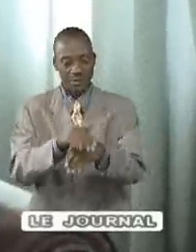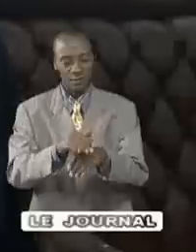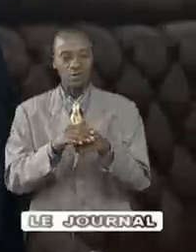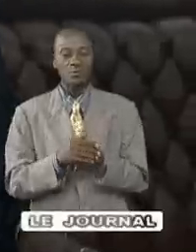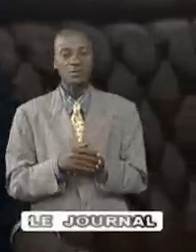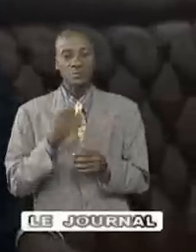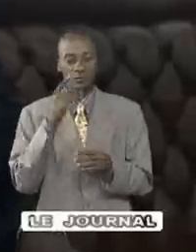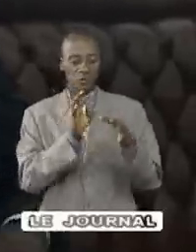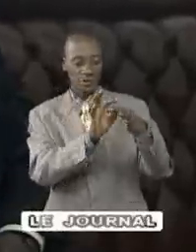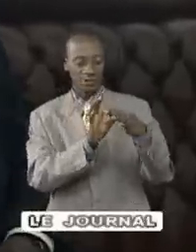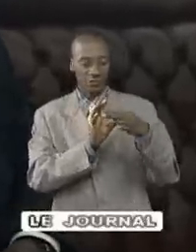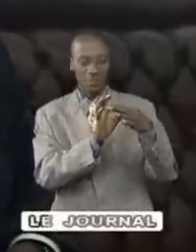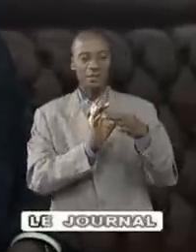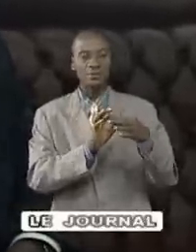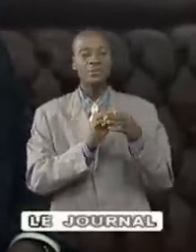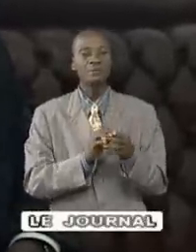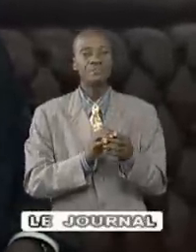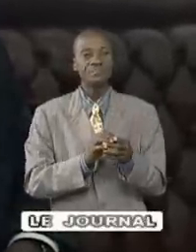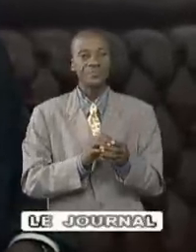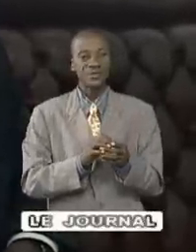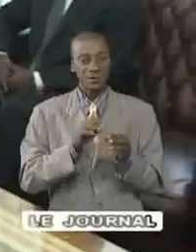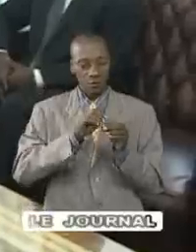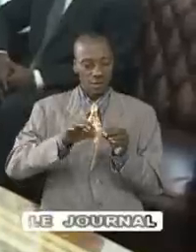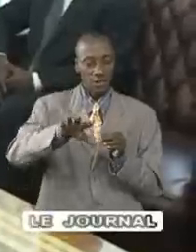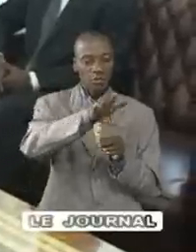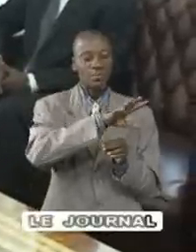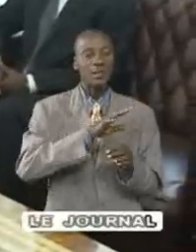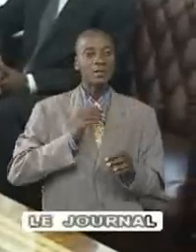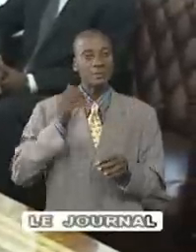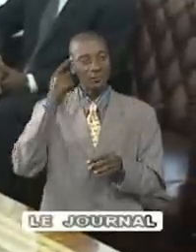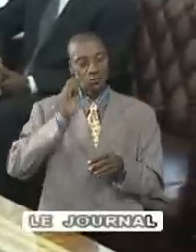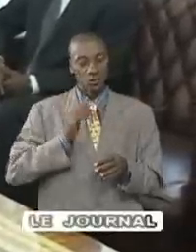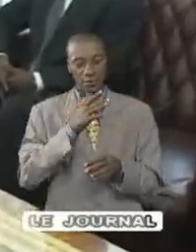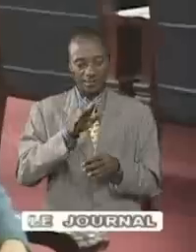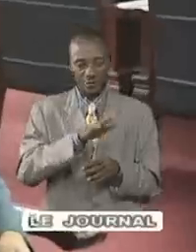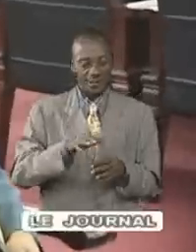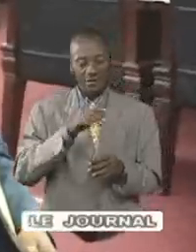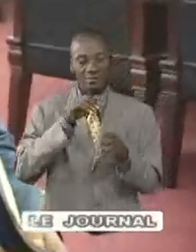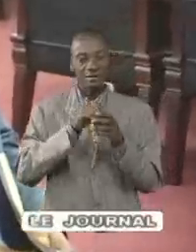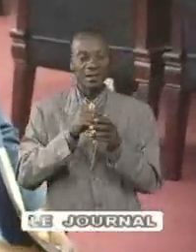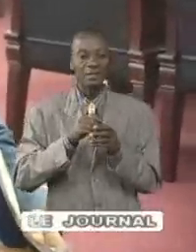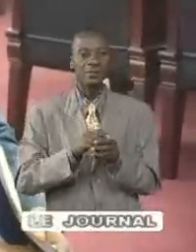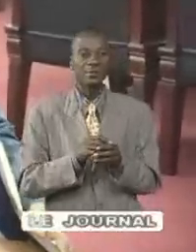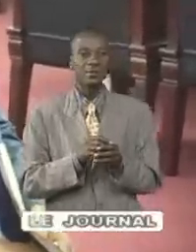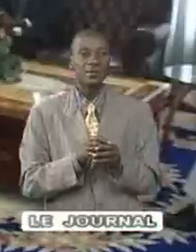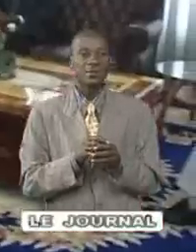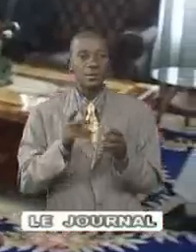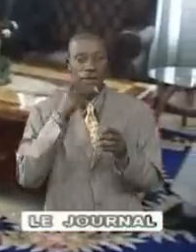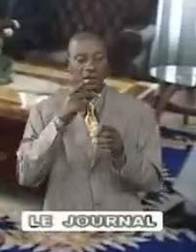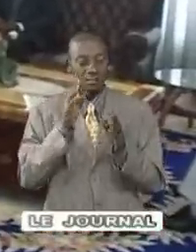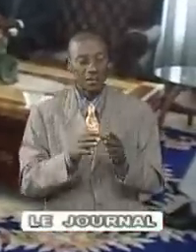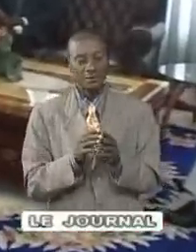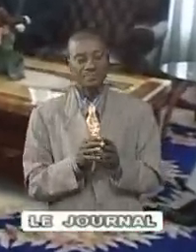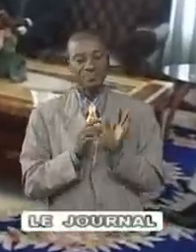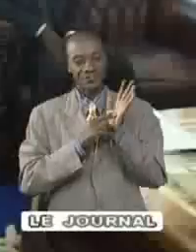la diplomatie classique dans le rayonnement du pays à travers la diplomatie parlementaire vont déléguer des représentants des hauts niveaux